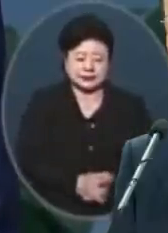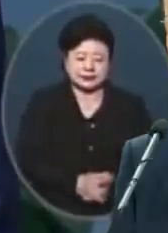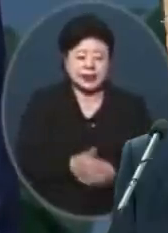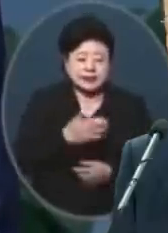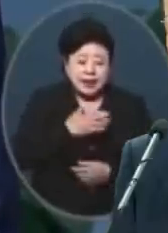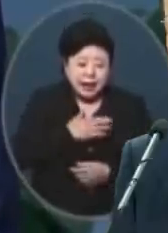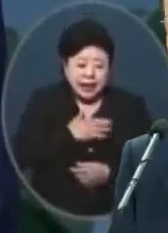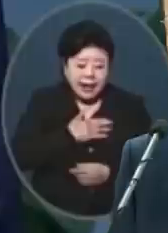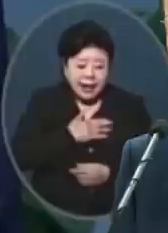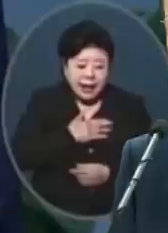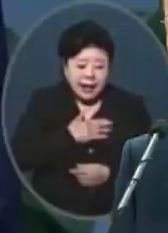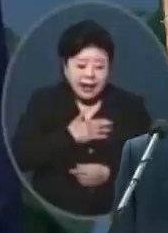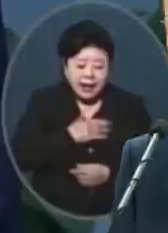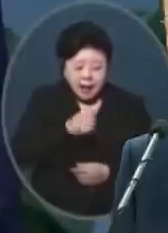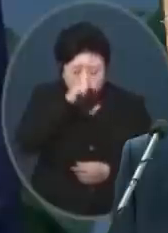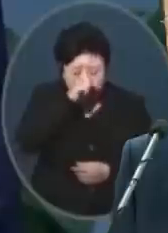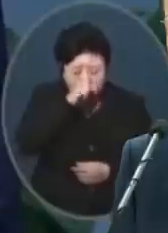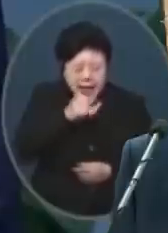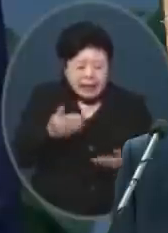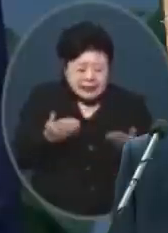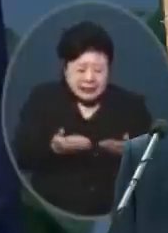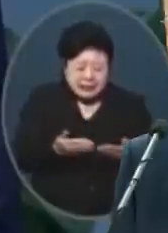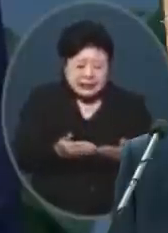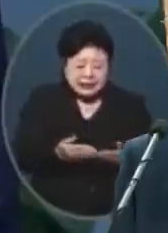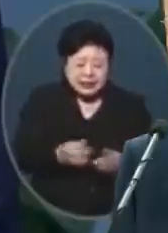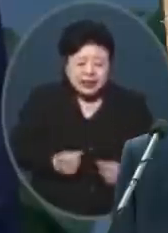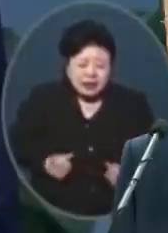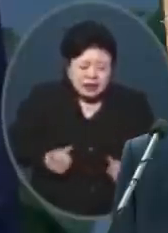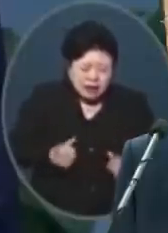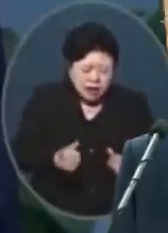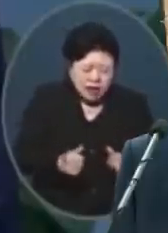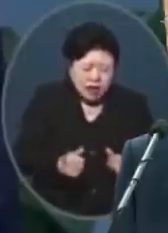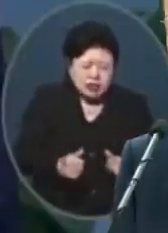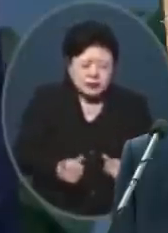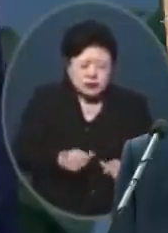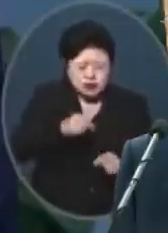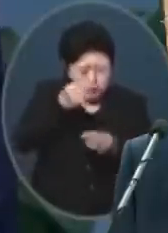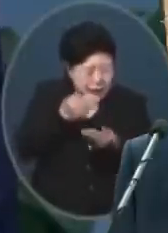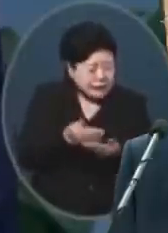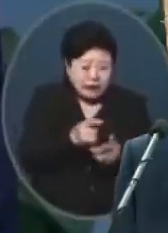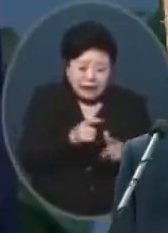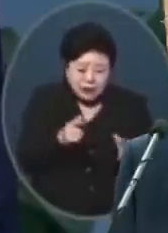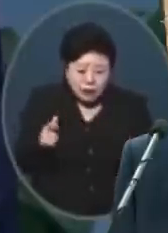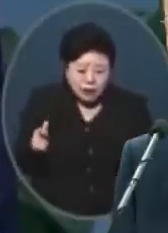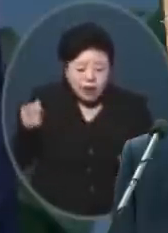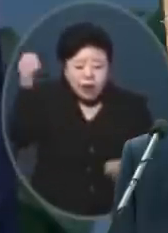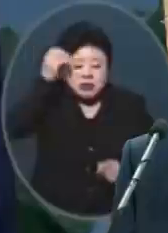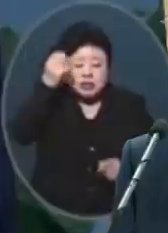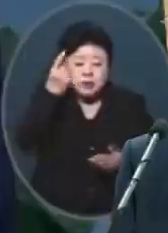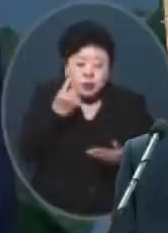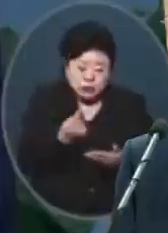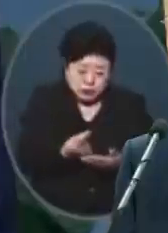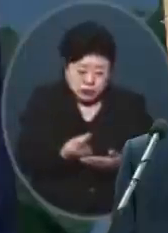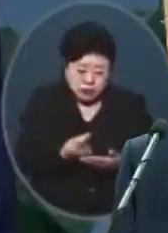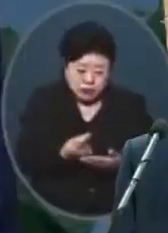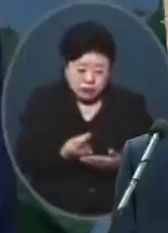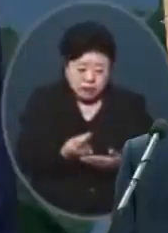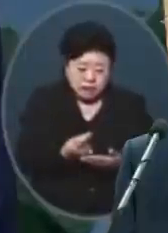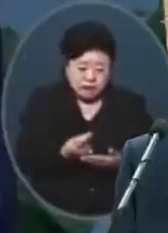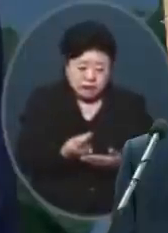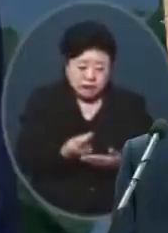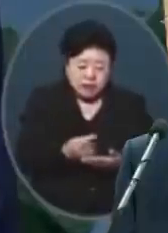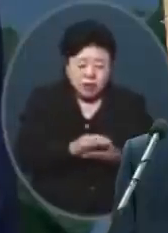내가 선한 일을 해서 대가로 구원을 받는 것이 아니라 성령이 오셔서